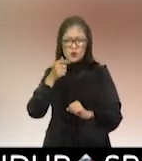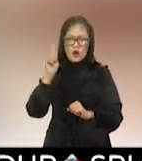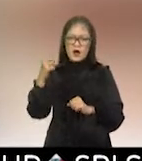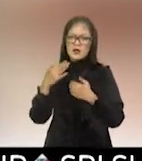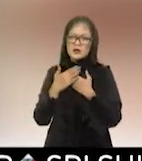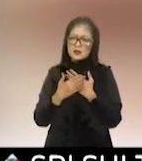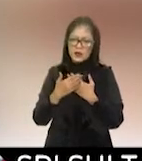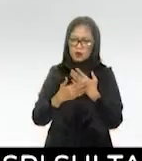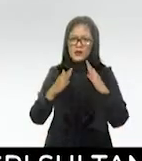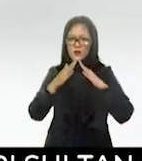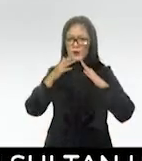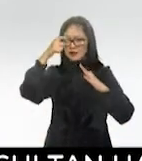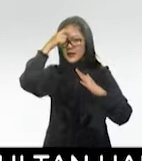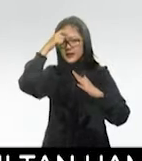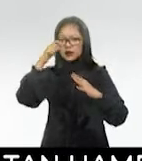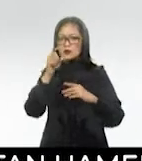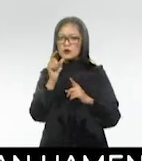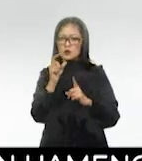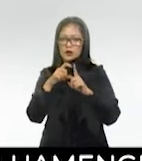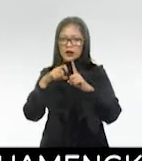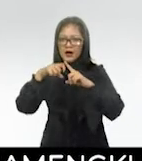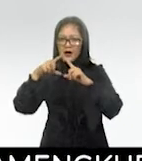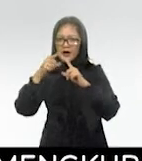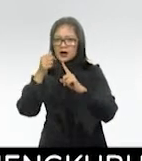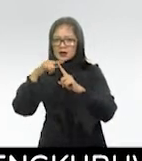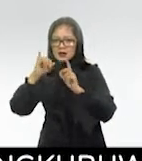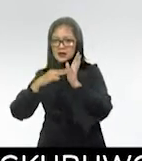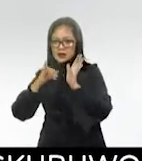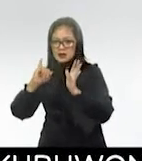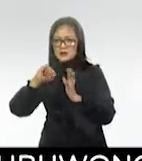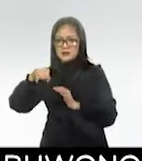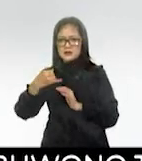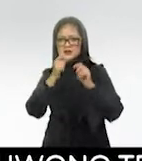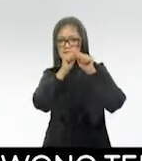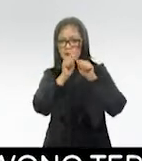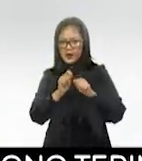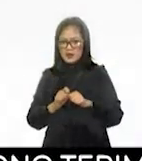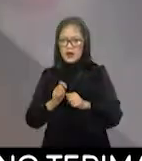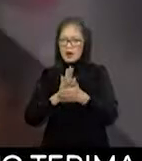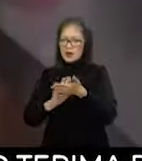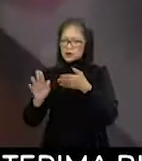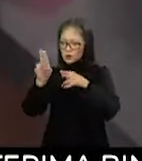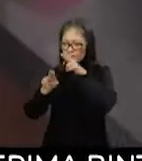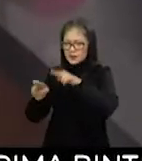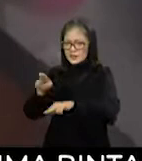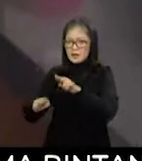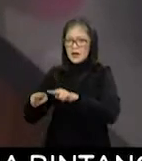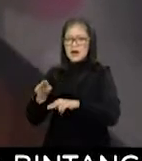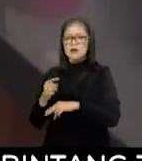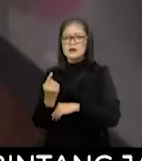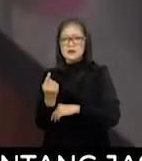RSUD RA Kartini Jepara Jawa Tengah pihak RSUD RA Kartini melakukan investigasi internal merawat yang